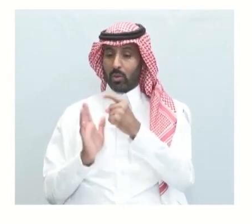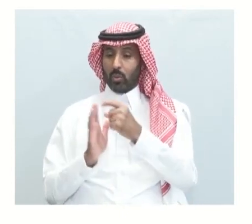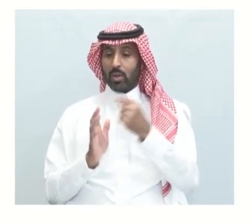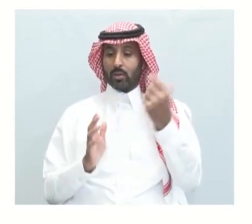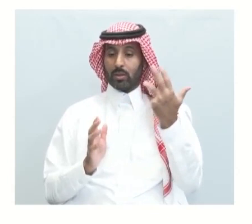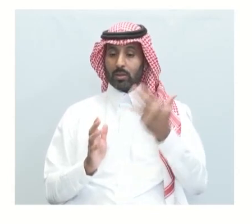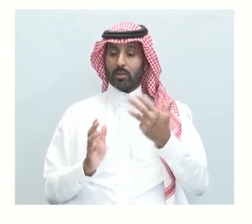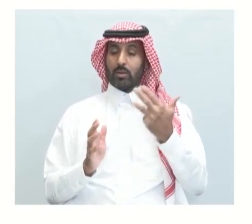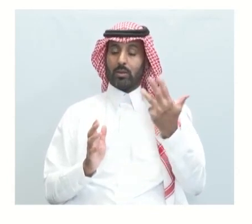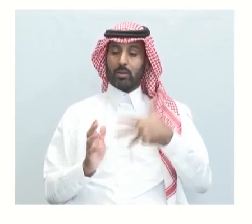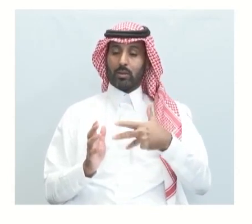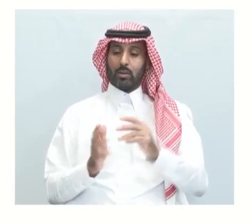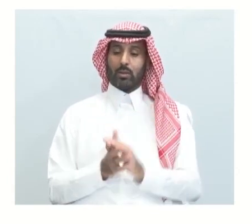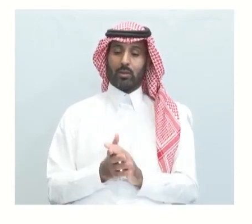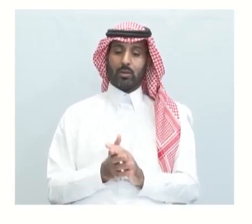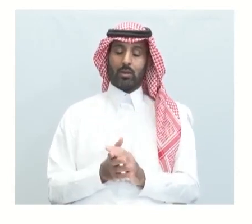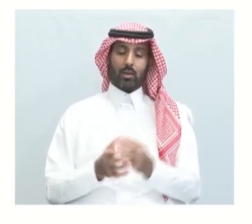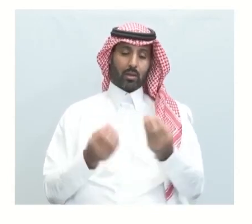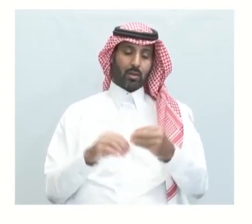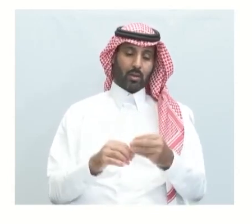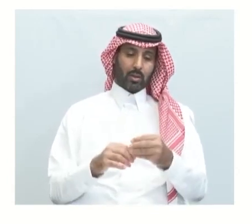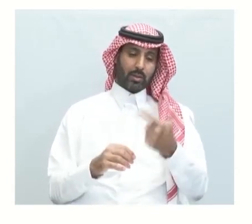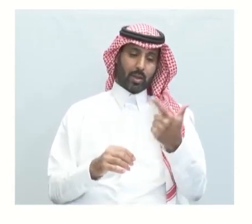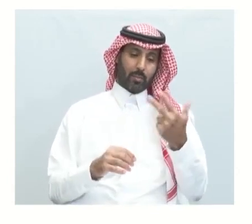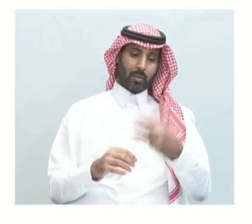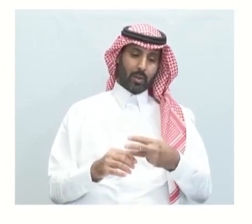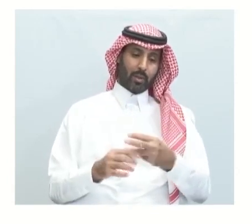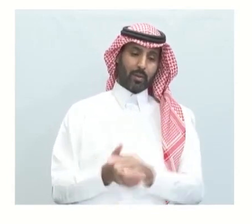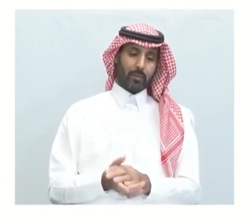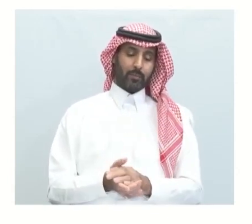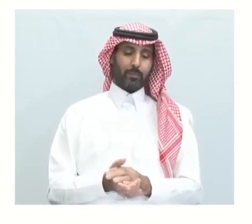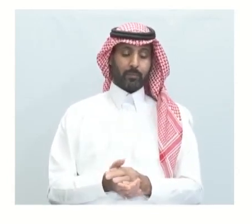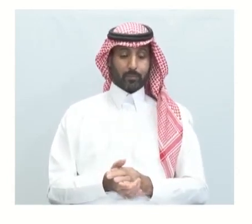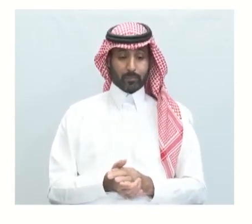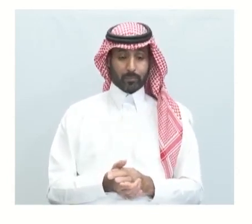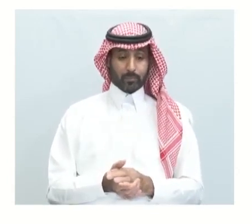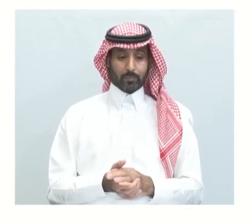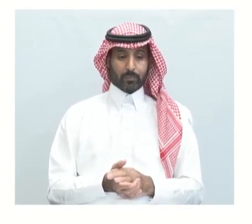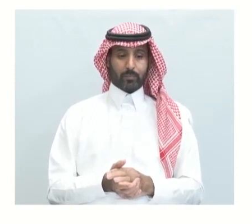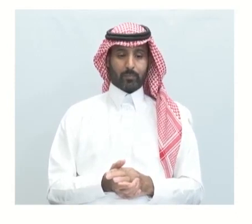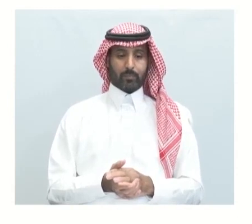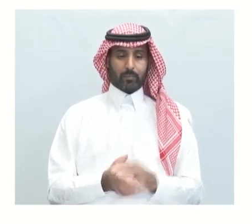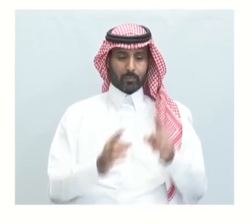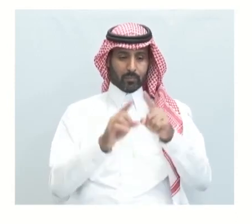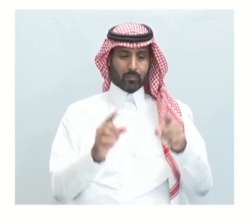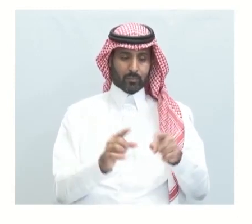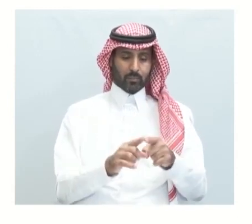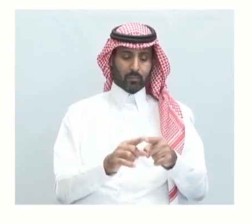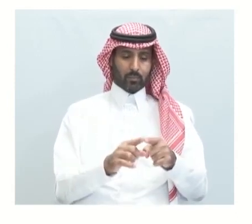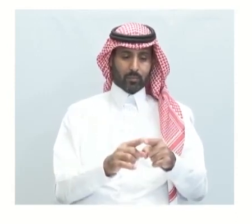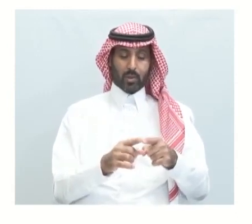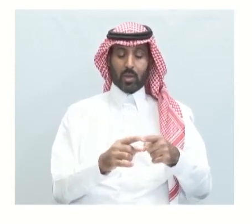مني ماذا اني اضع السبعه وثلاثين هنا انشئ العقده 37 هنا انشئها ثم اربط